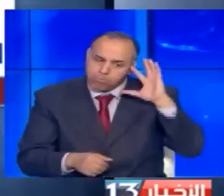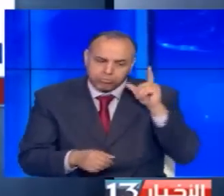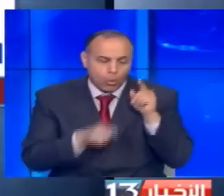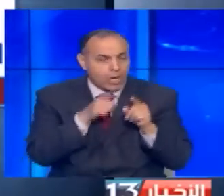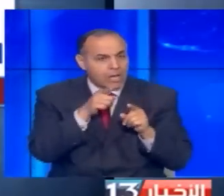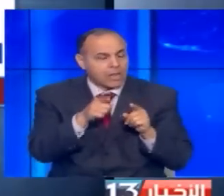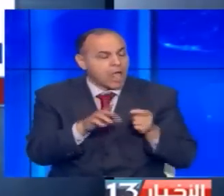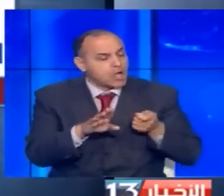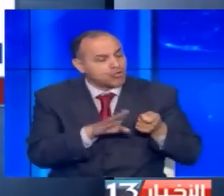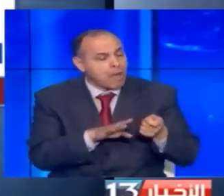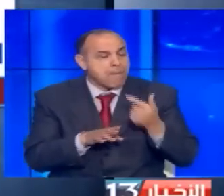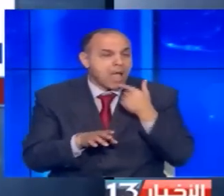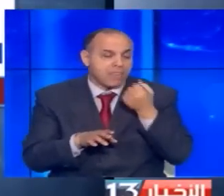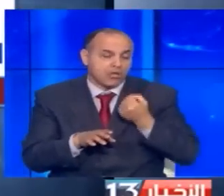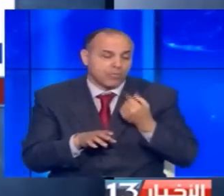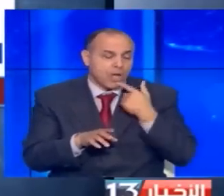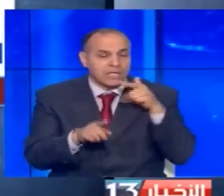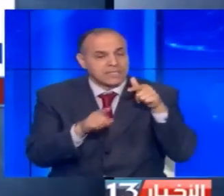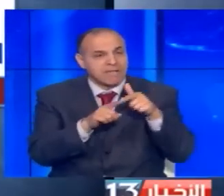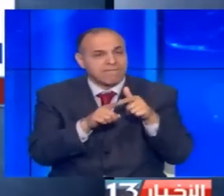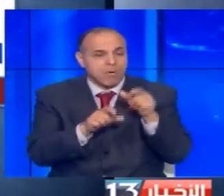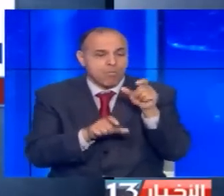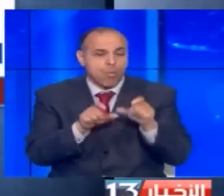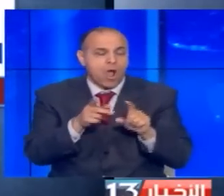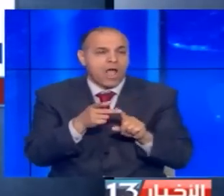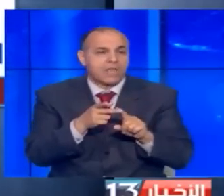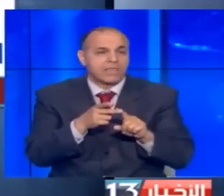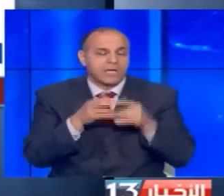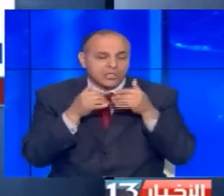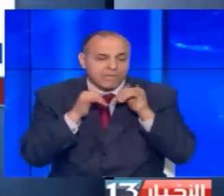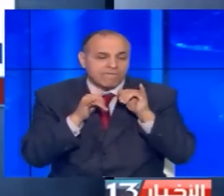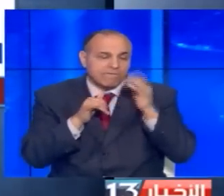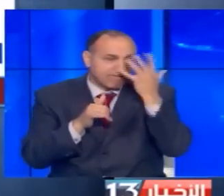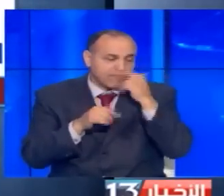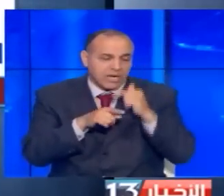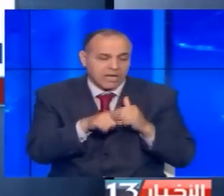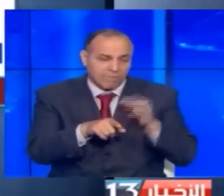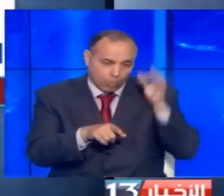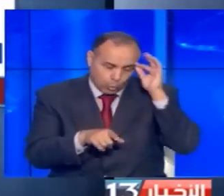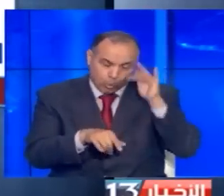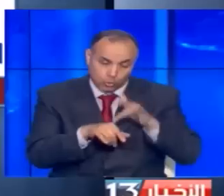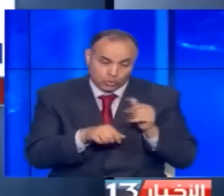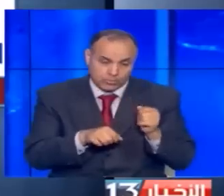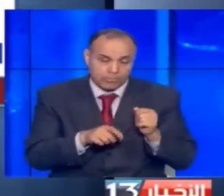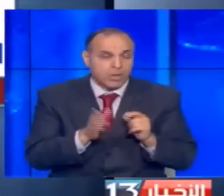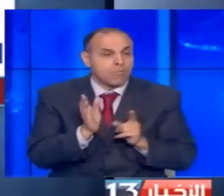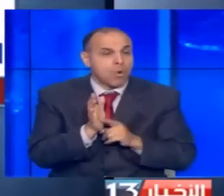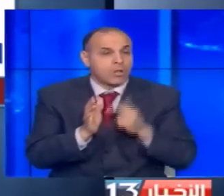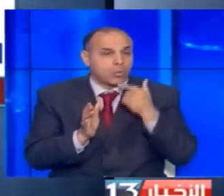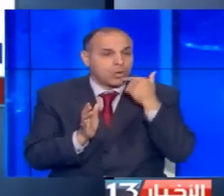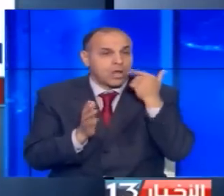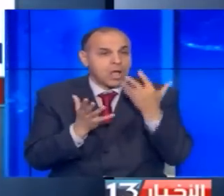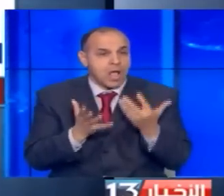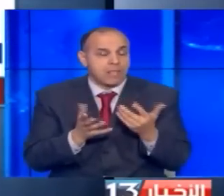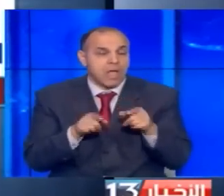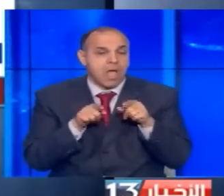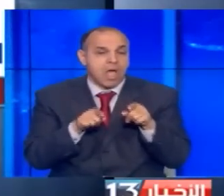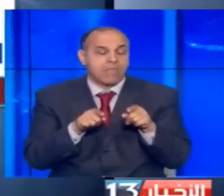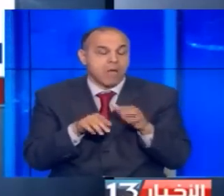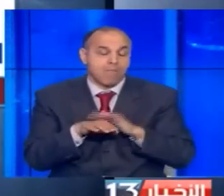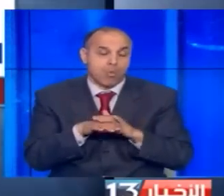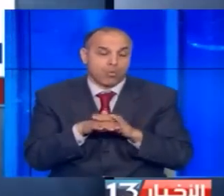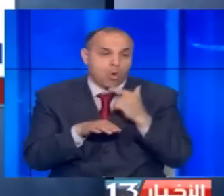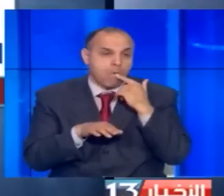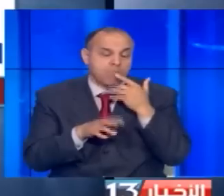العملية الإجرامية التي استهدفت أحد مواطني الجالية الإفريقية ببلادنا مؤكدة أن مثل هذه